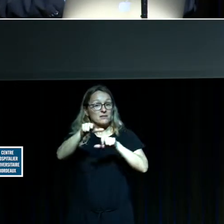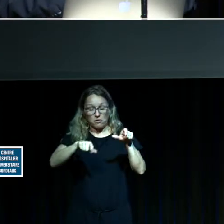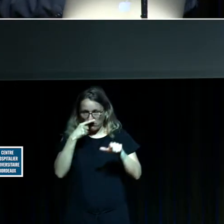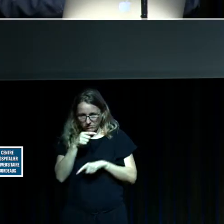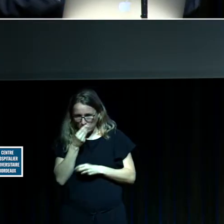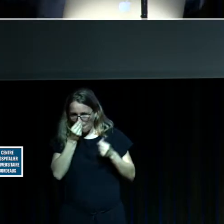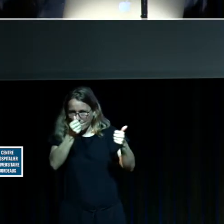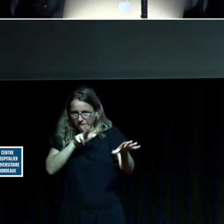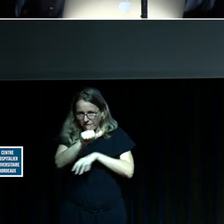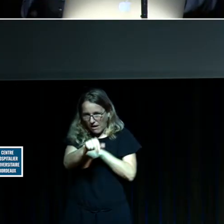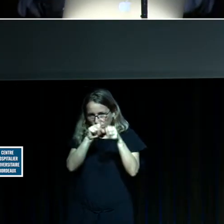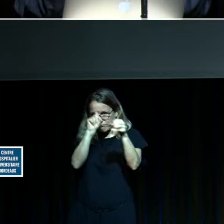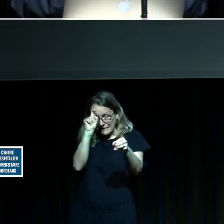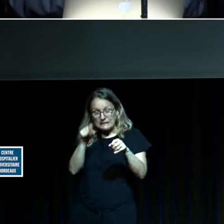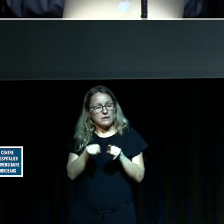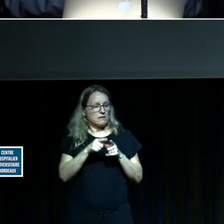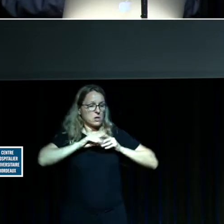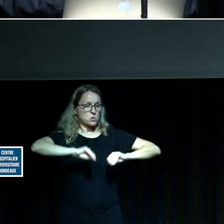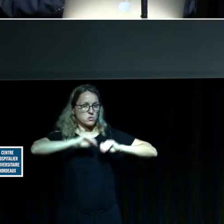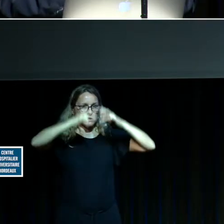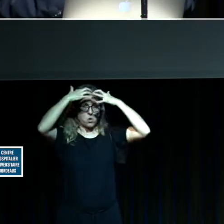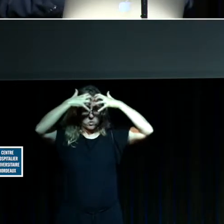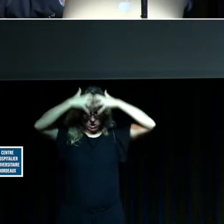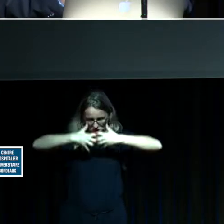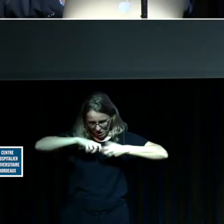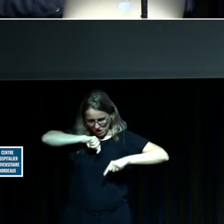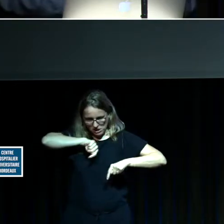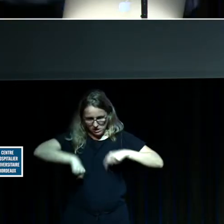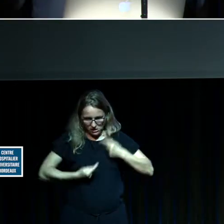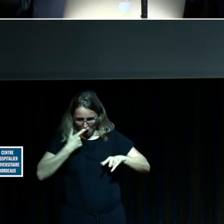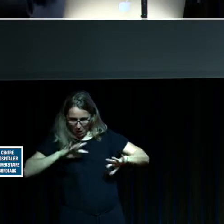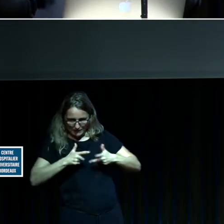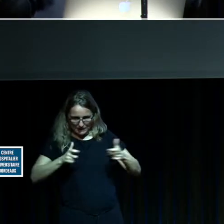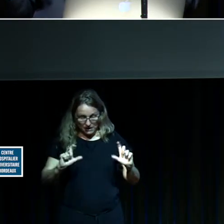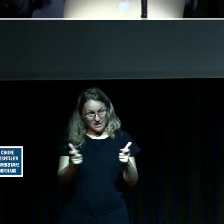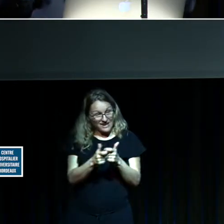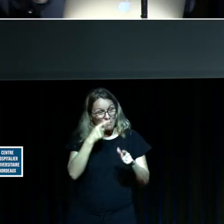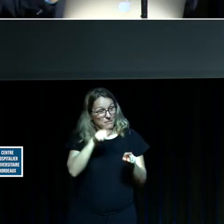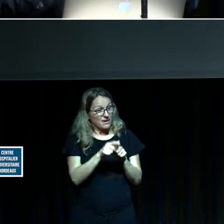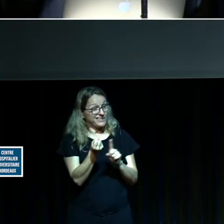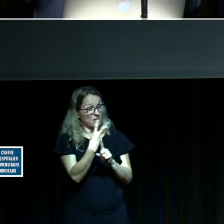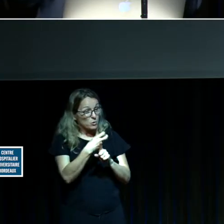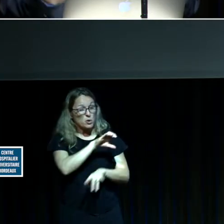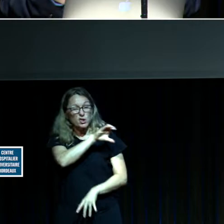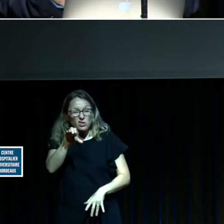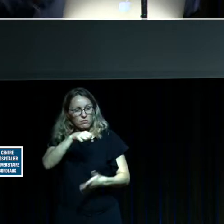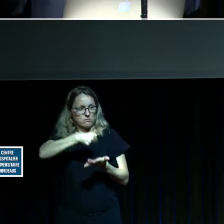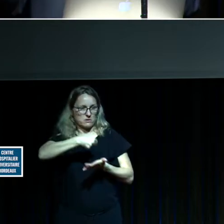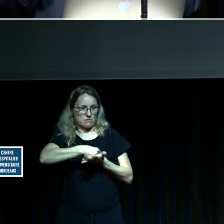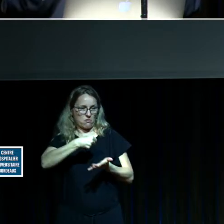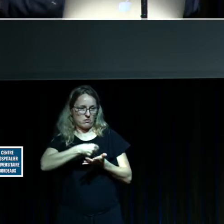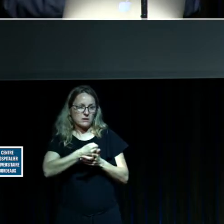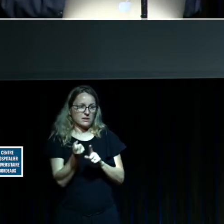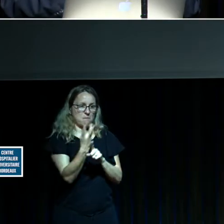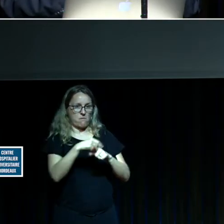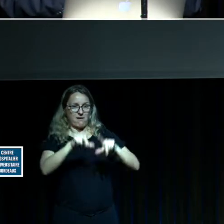cérébral. Alors, je ne vais pas vous faire un cours de neurologie, parce que les symptômes et les signes neurologiques de l'AVC, il y en a plus d'une centaine. Mais les trois principaux sont ceux qui